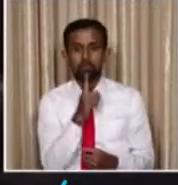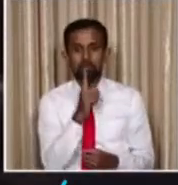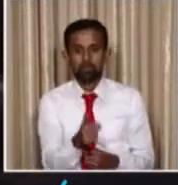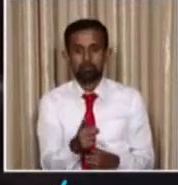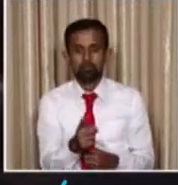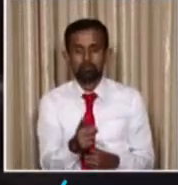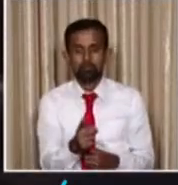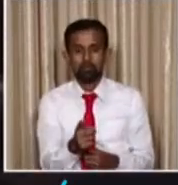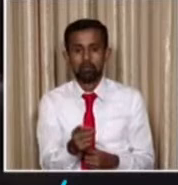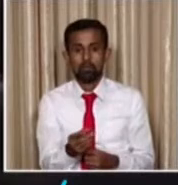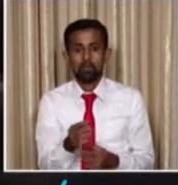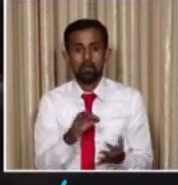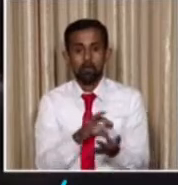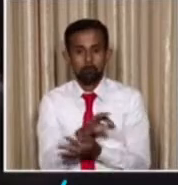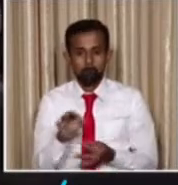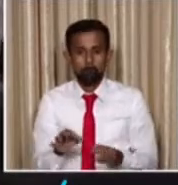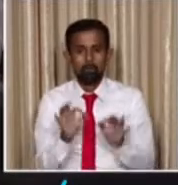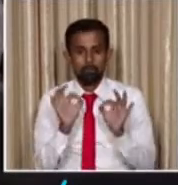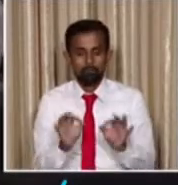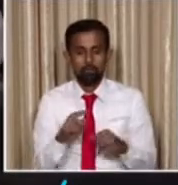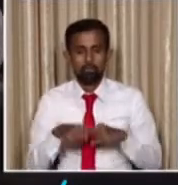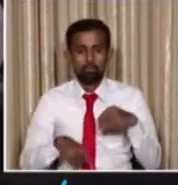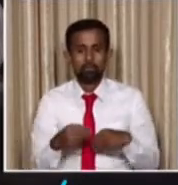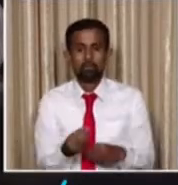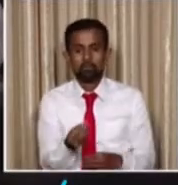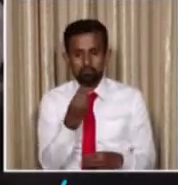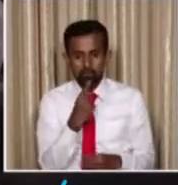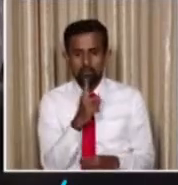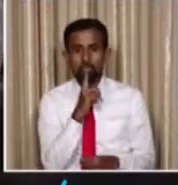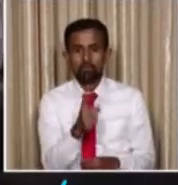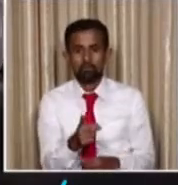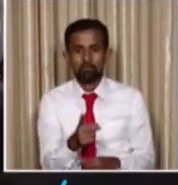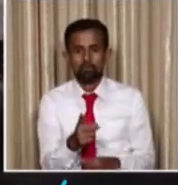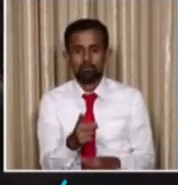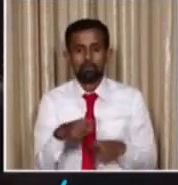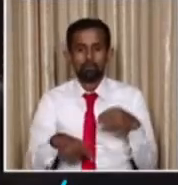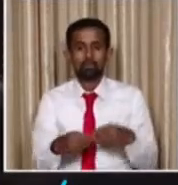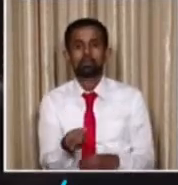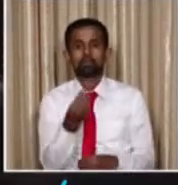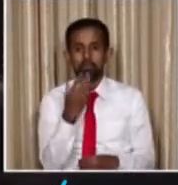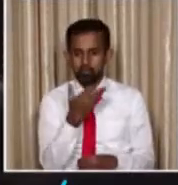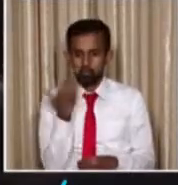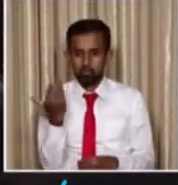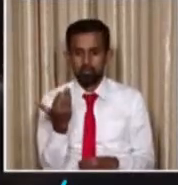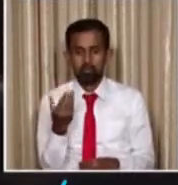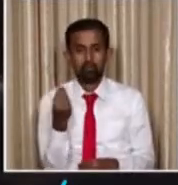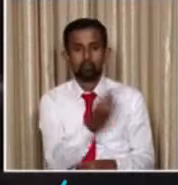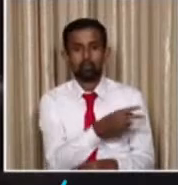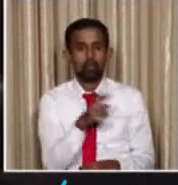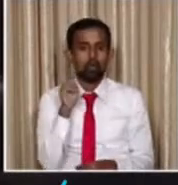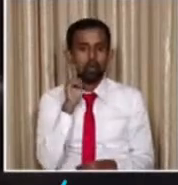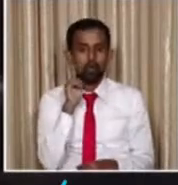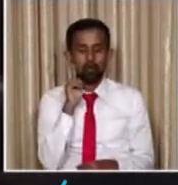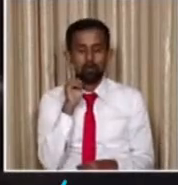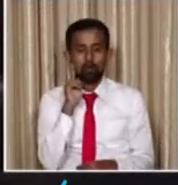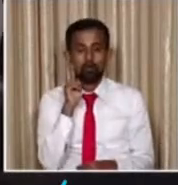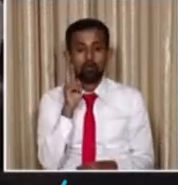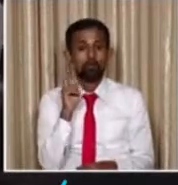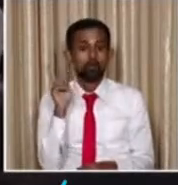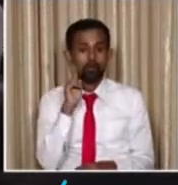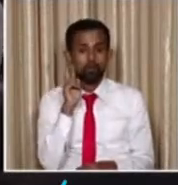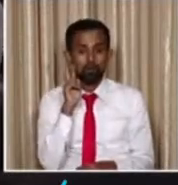බාර ගන්න වෙලාවේ ප්‍රජාතන්ත්‍රවාදීව ඡන්දෙන් බාර ගන්න ඉල්ලුවේ ඒතර එහෙනම් ඡන්ද දෙන්න එපා දුන්නේ රනිල් වික්‍රමසිංහ රනිල්